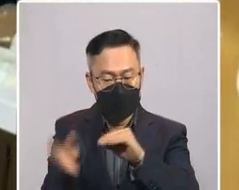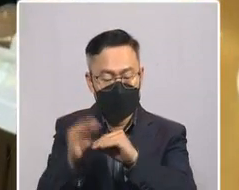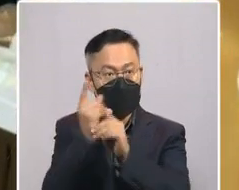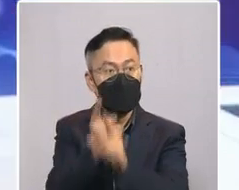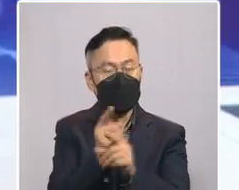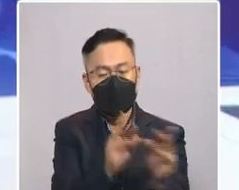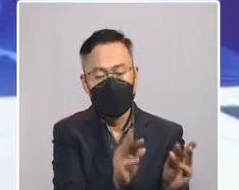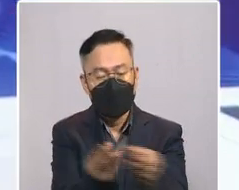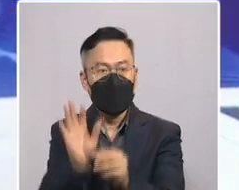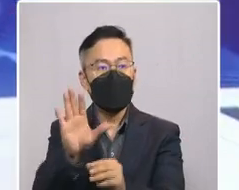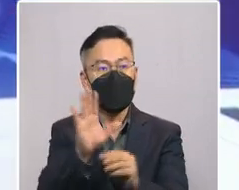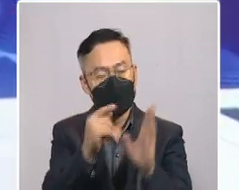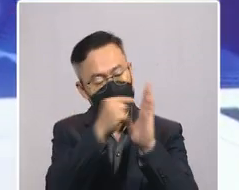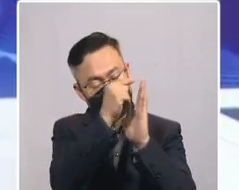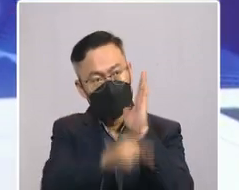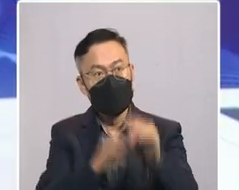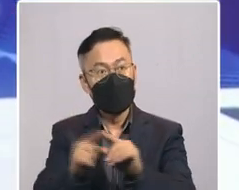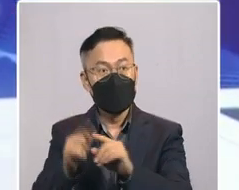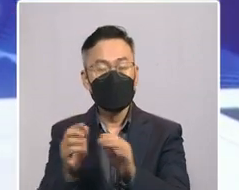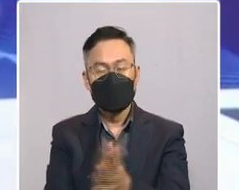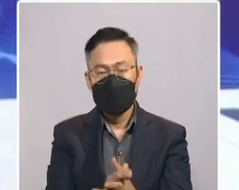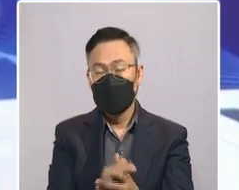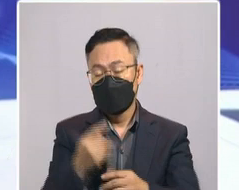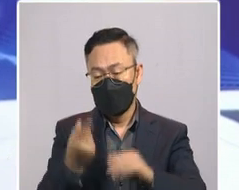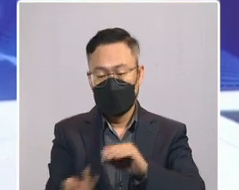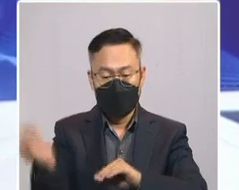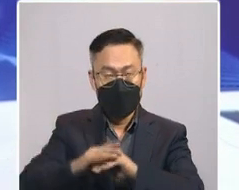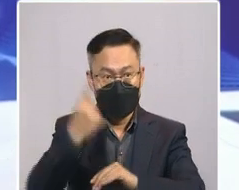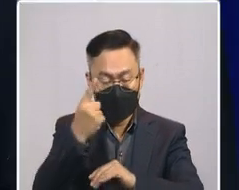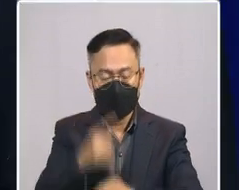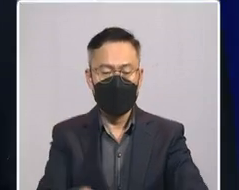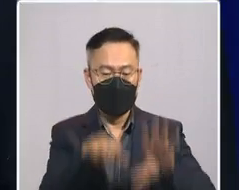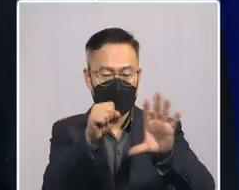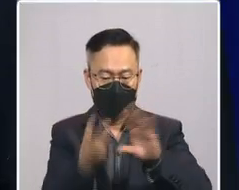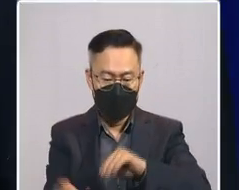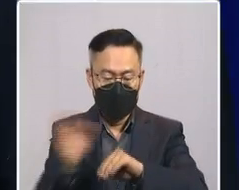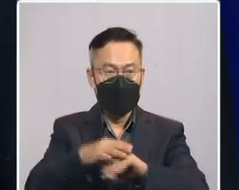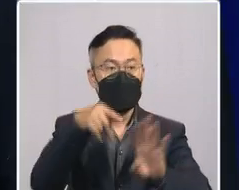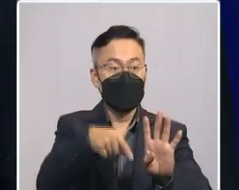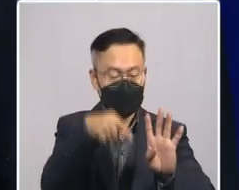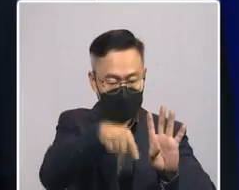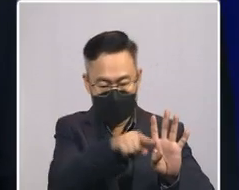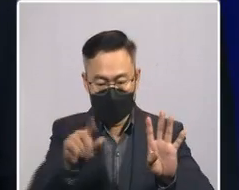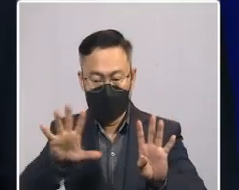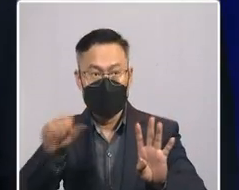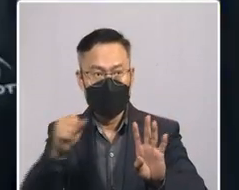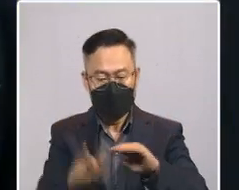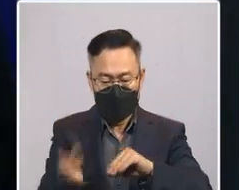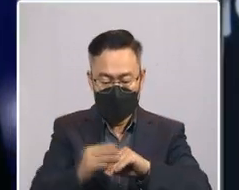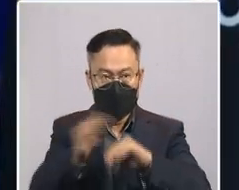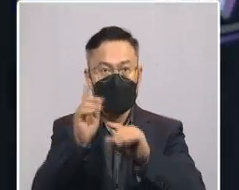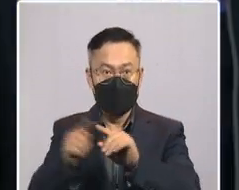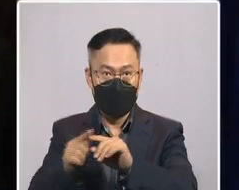ายเสียงโดยการเสนอราคาต่อครั้งสูงสุดก็คือ 500,000 บาทและต่ำสุดก็คือ 4,000 บาทค่ะด้านพันเอกนาทีสุ